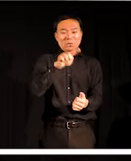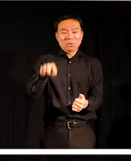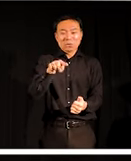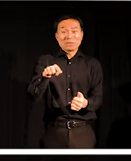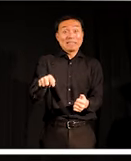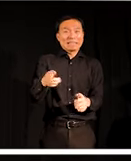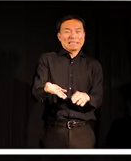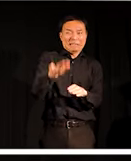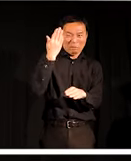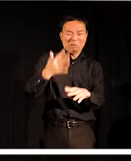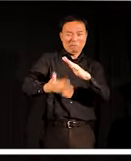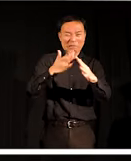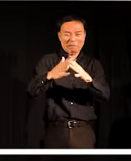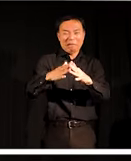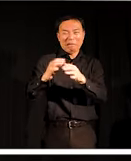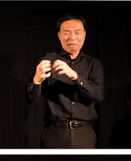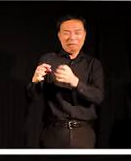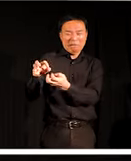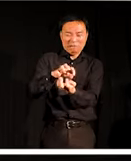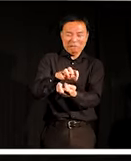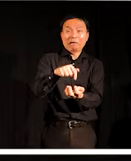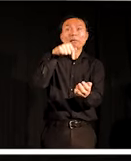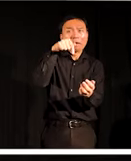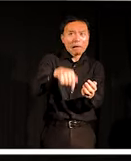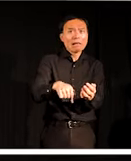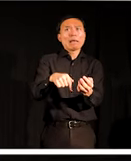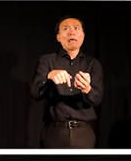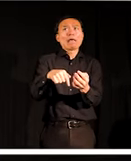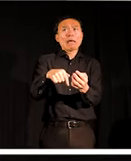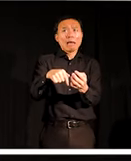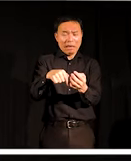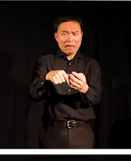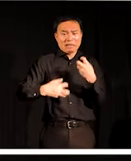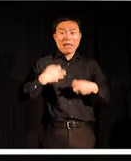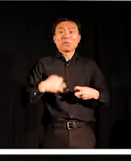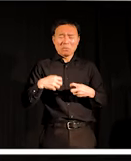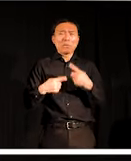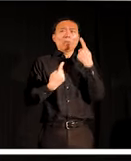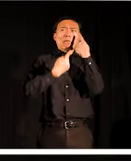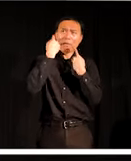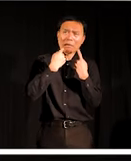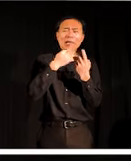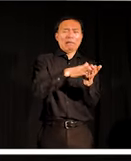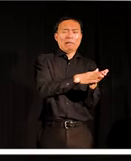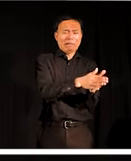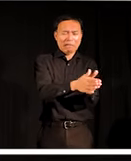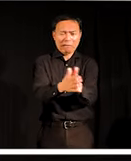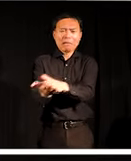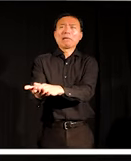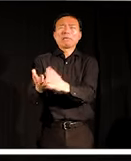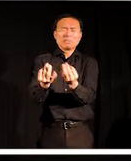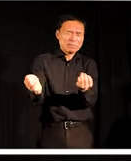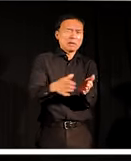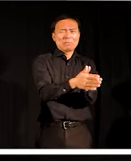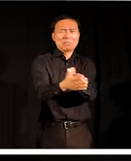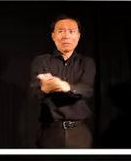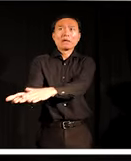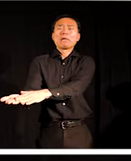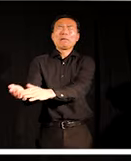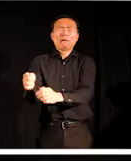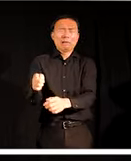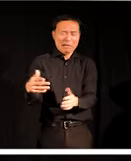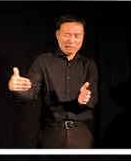激しい戦いの中でその多が負傷しえ亡くなっていったんですその最後はあの無惨な